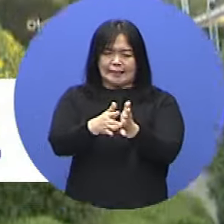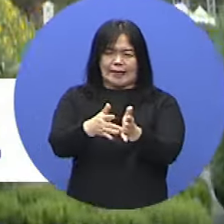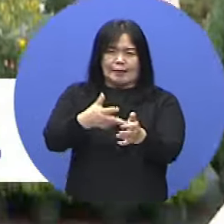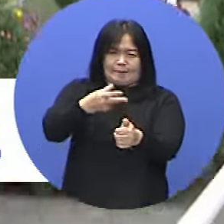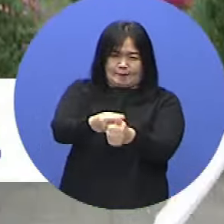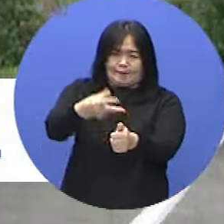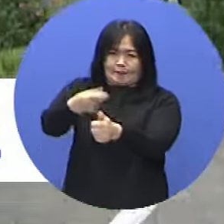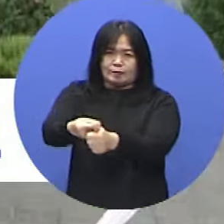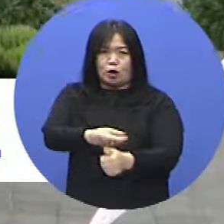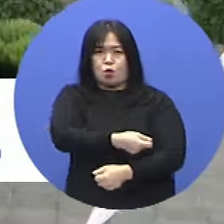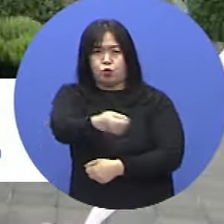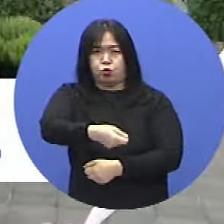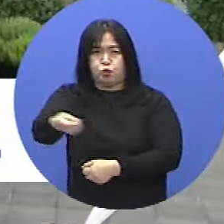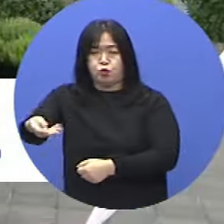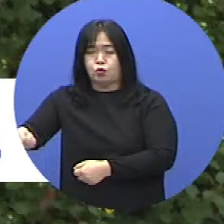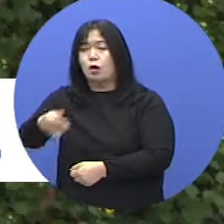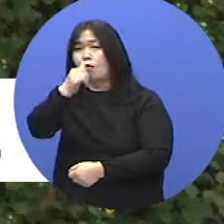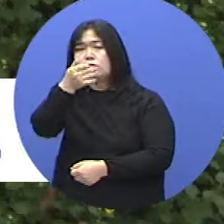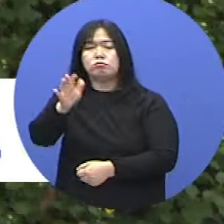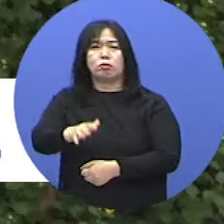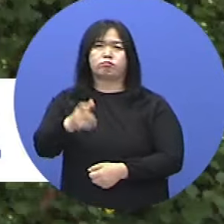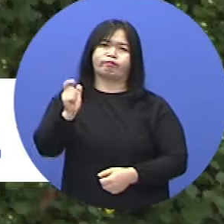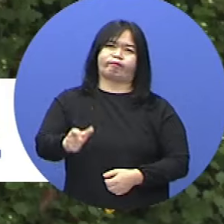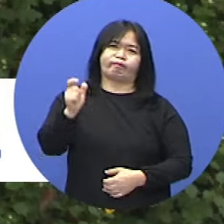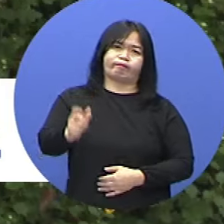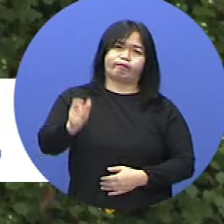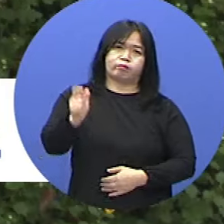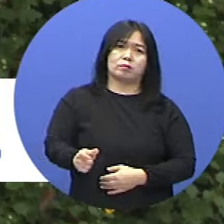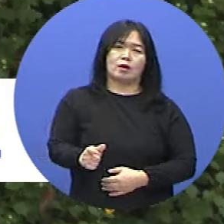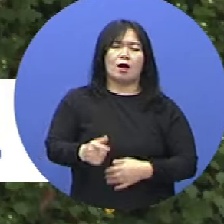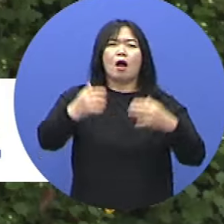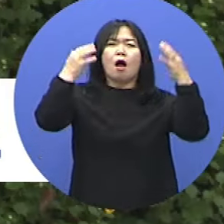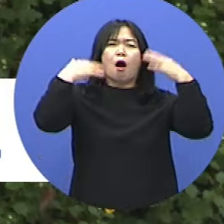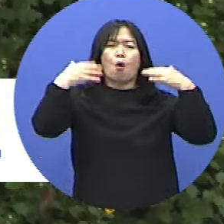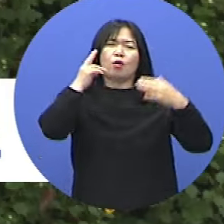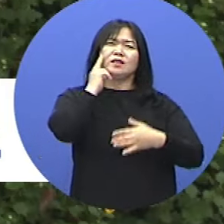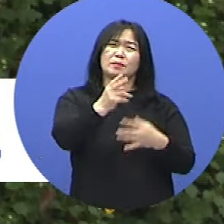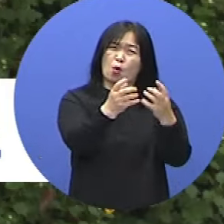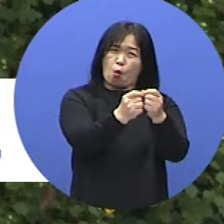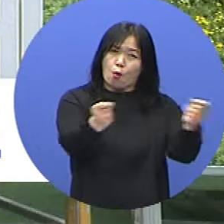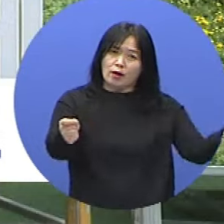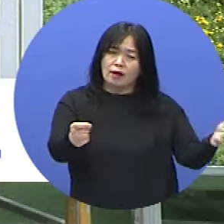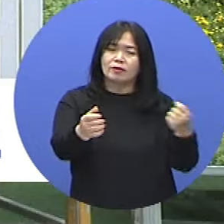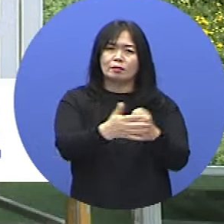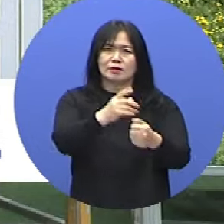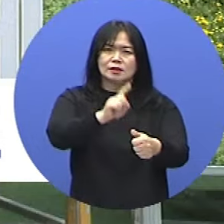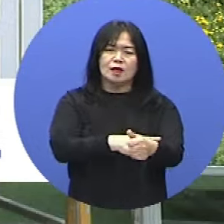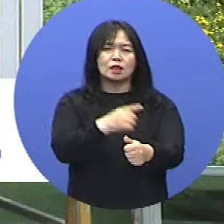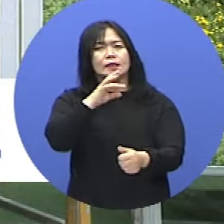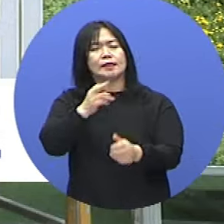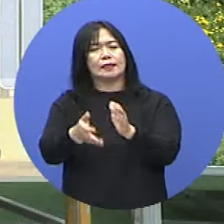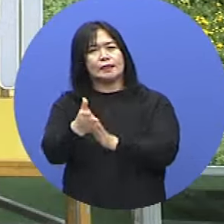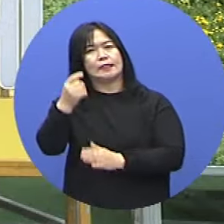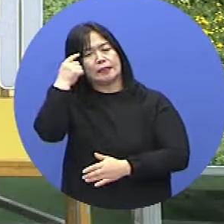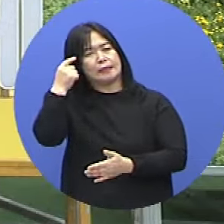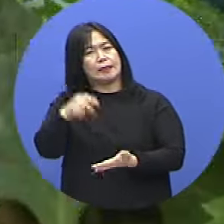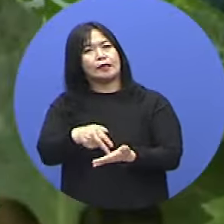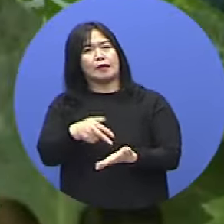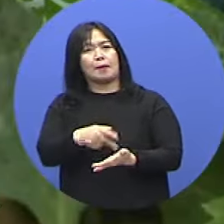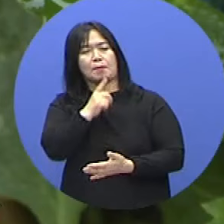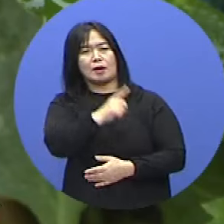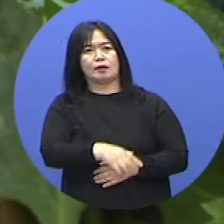뿌렸지만 아직은 감감 무소식 유난히 더웠던 여름이 길게 이어진 여파로 익산시는 보고